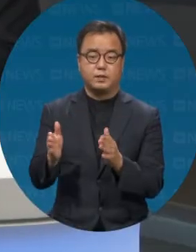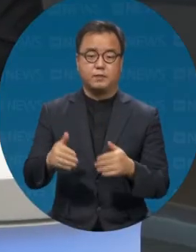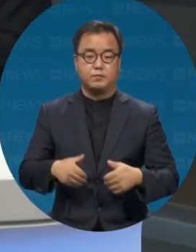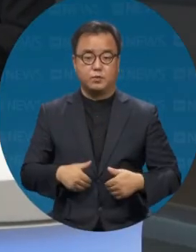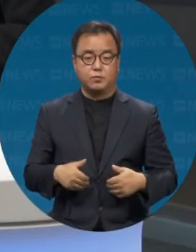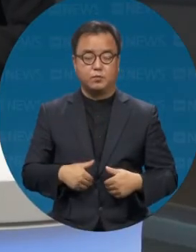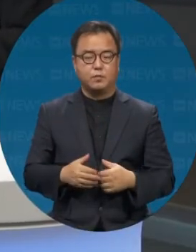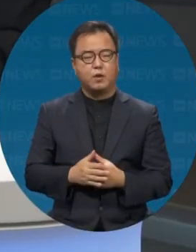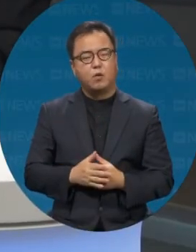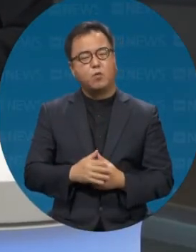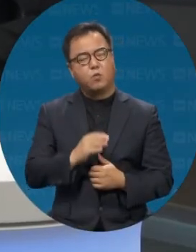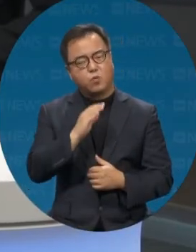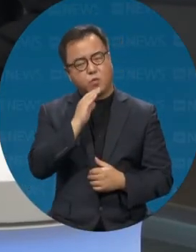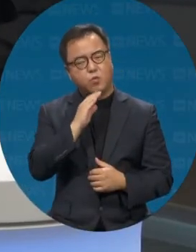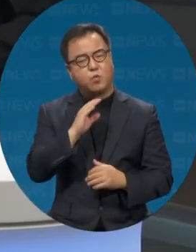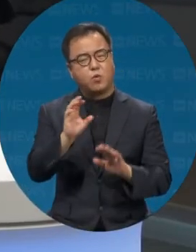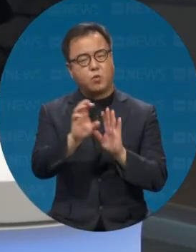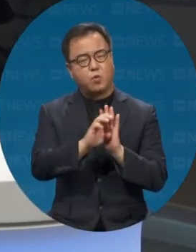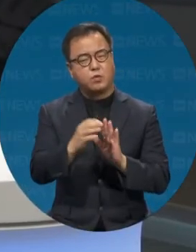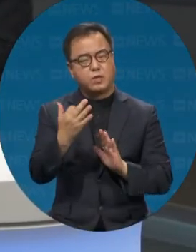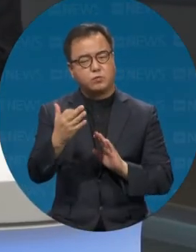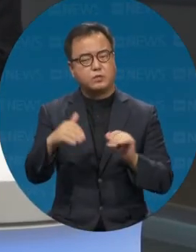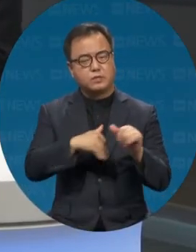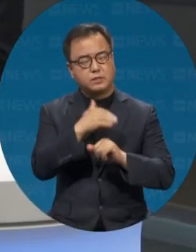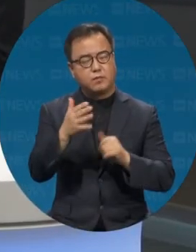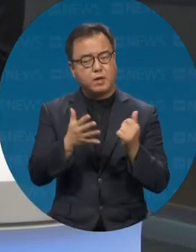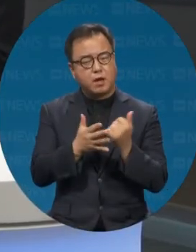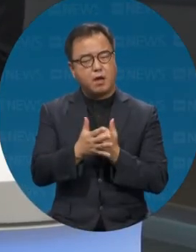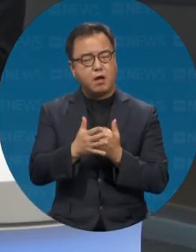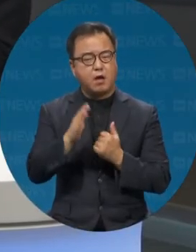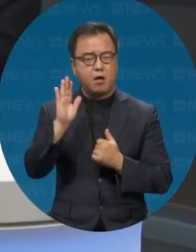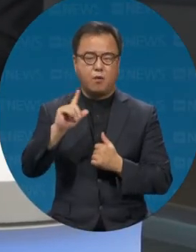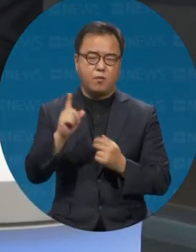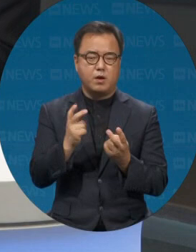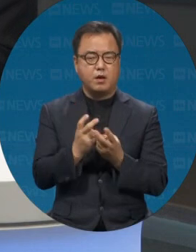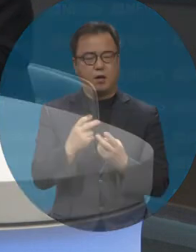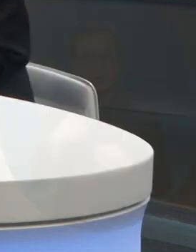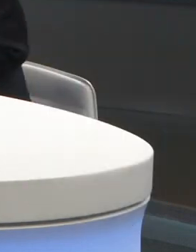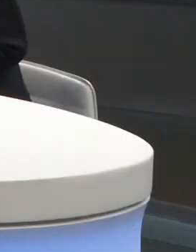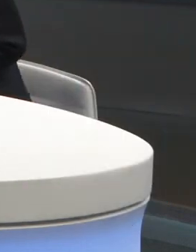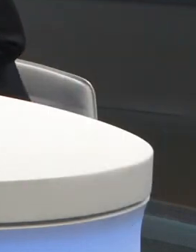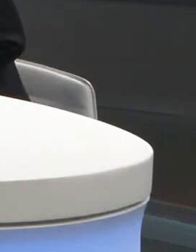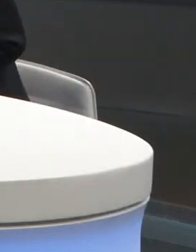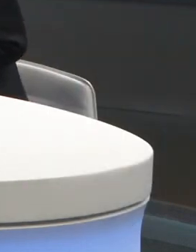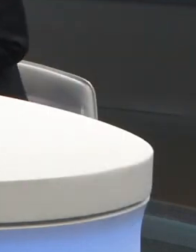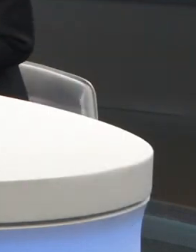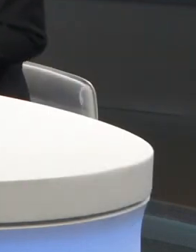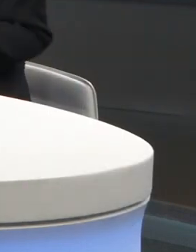네, 이 코로나19의 여파가 정말 어디까지인지 알 수가 없습니다. 네, 길금희 기자 수고했습니다.